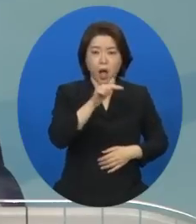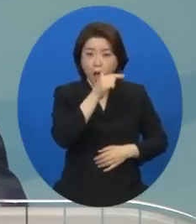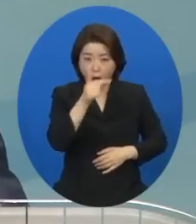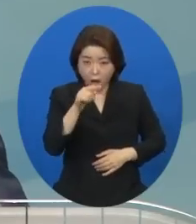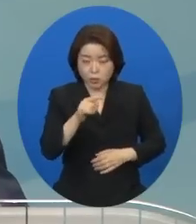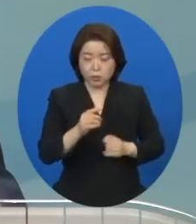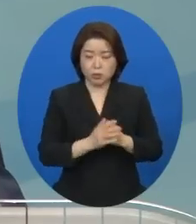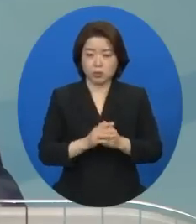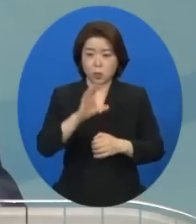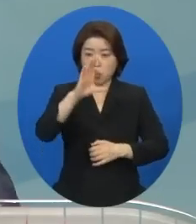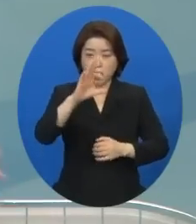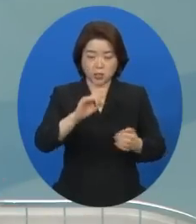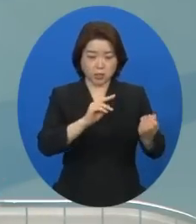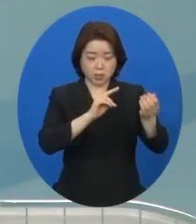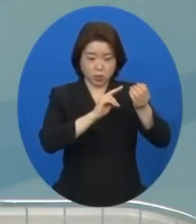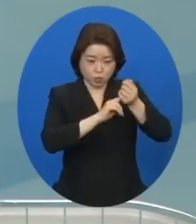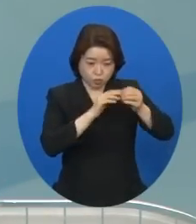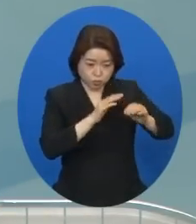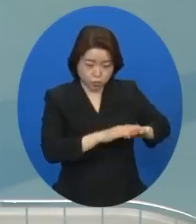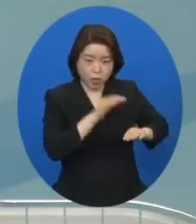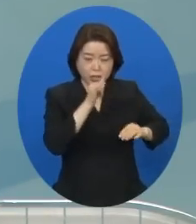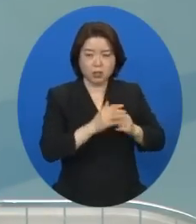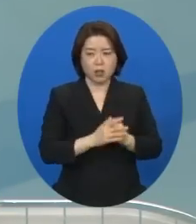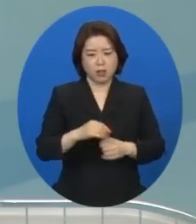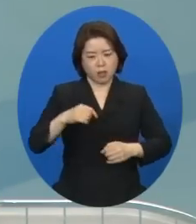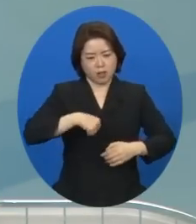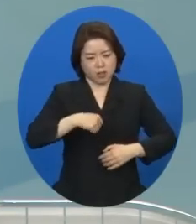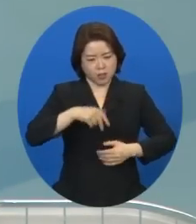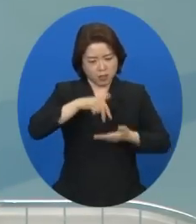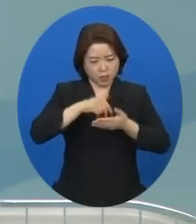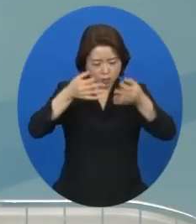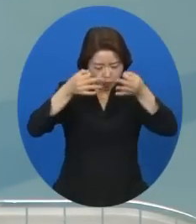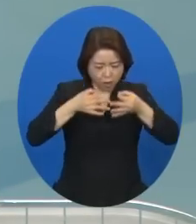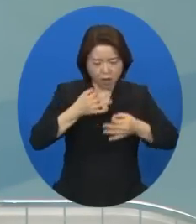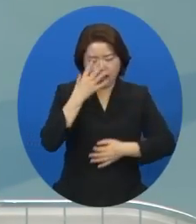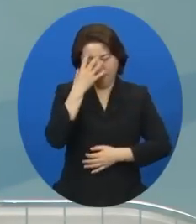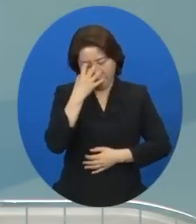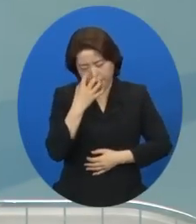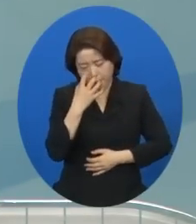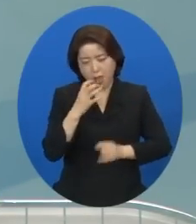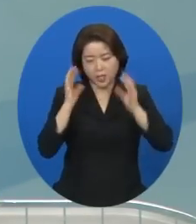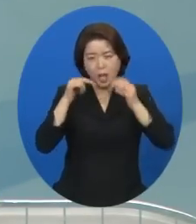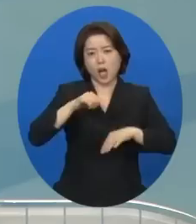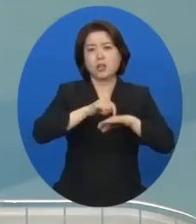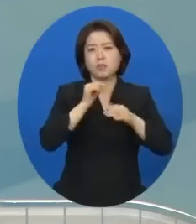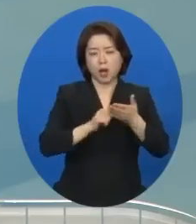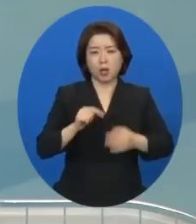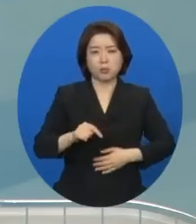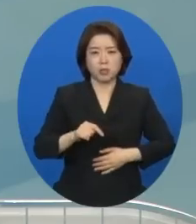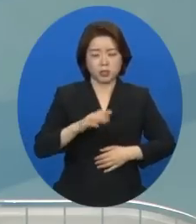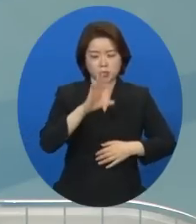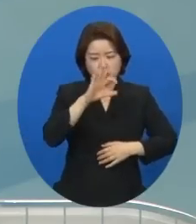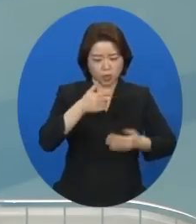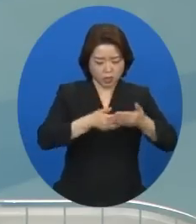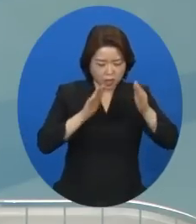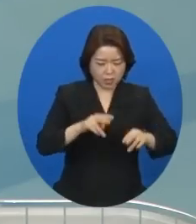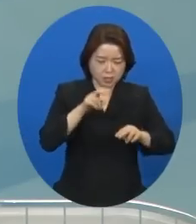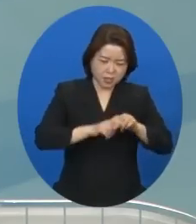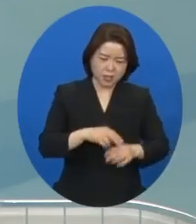화장실에 숨어 있는데 너무 비참하더래, 그 어린아이 심정에. 그래서 거기서 그렇게 울면서